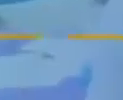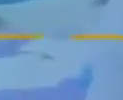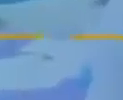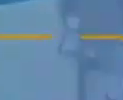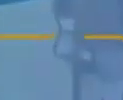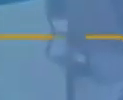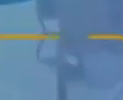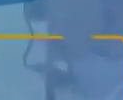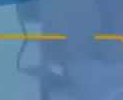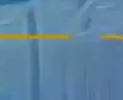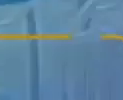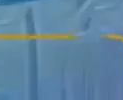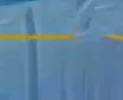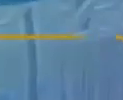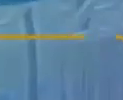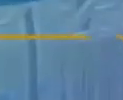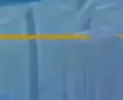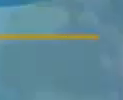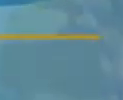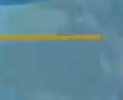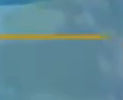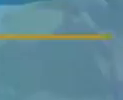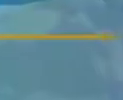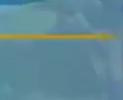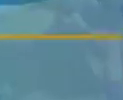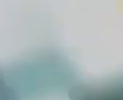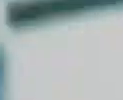दवाई भी कड़ाई भी का मंत्र लिए